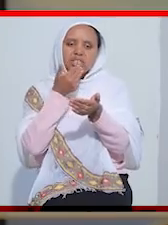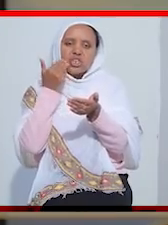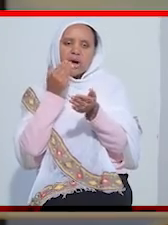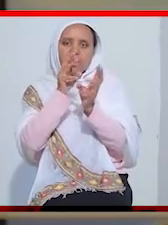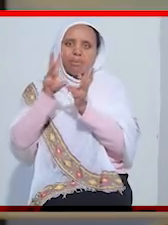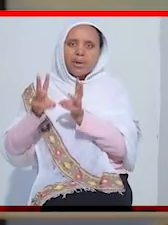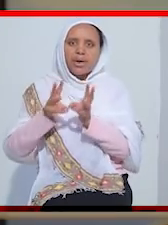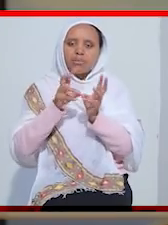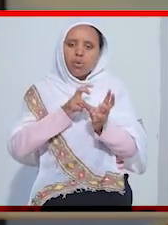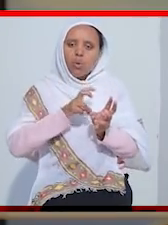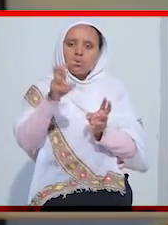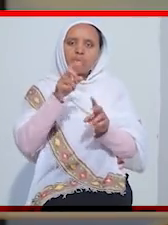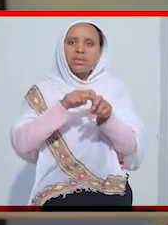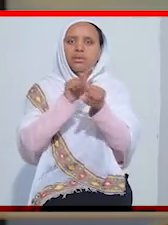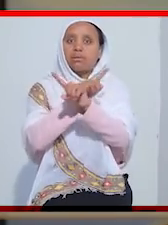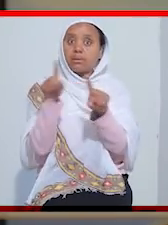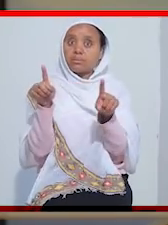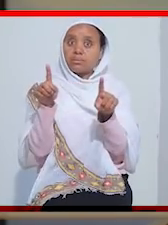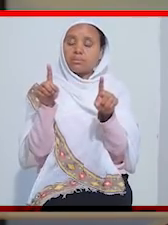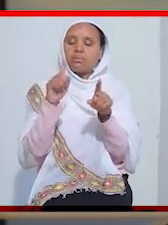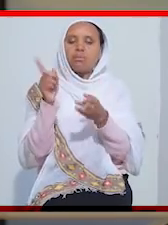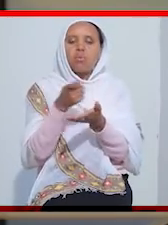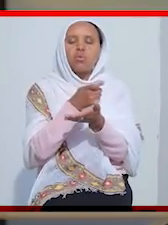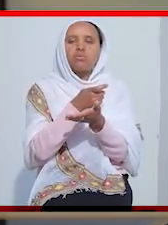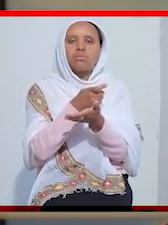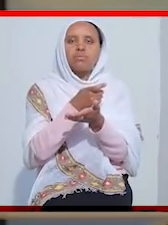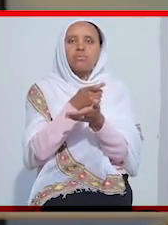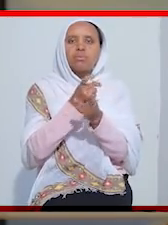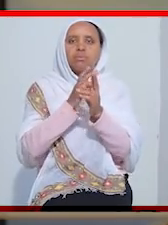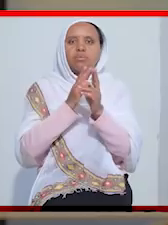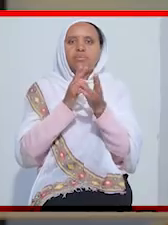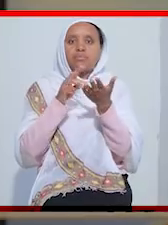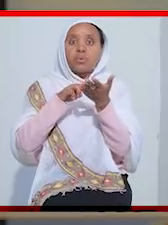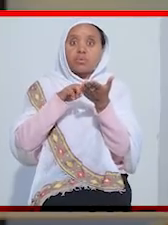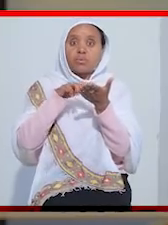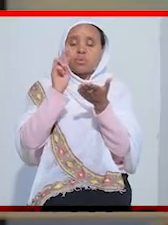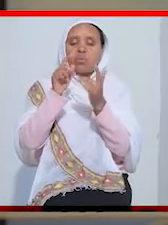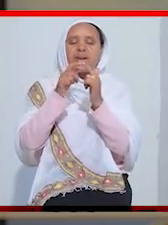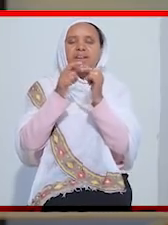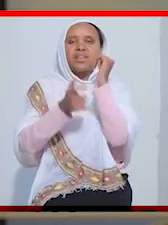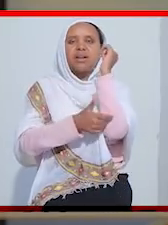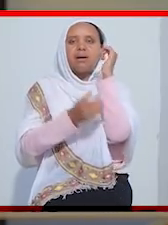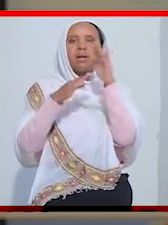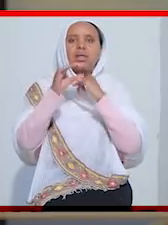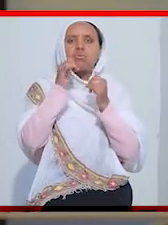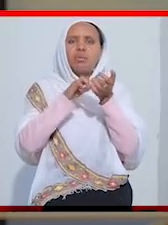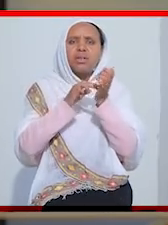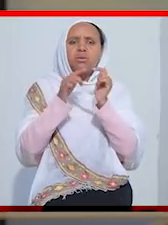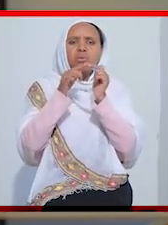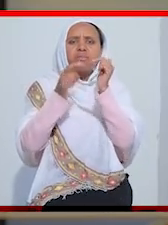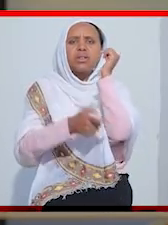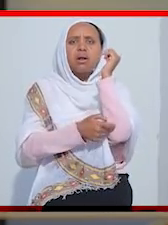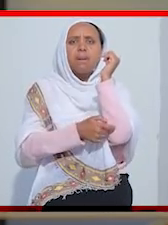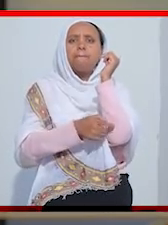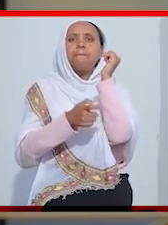በተሻለ መንገድ የሚጓዙበት ጊዜ አይደለም። በመሆኑም መንሱት ሰዘይቪየ ወደ ፈተና እንዳትገቡ